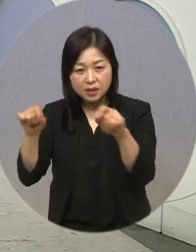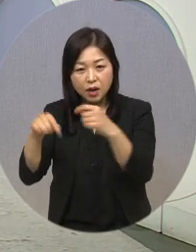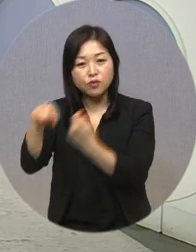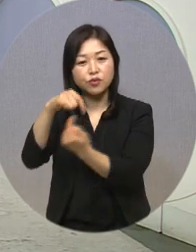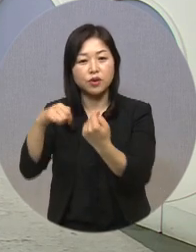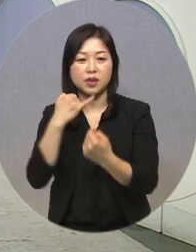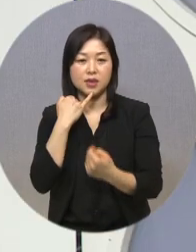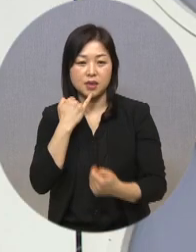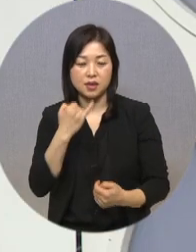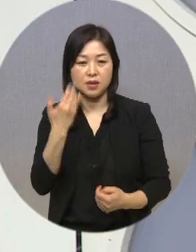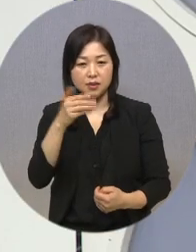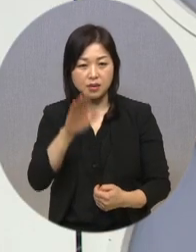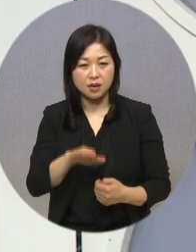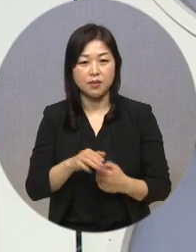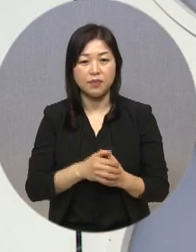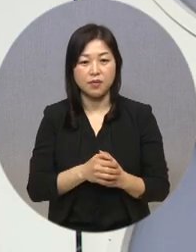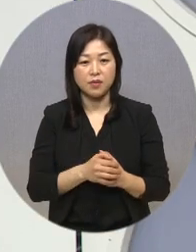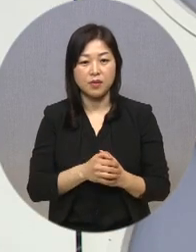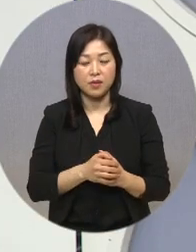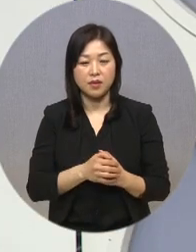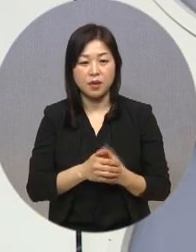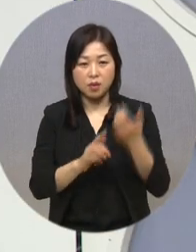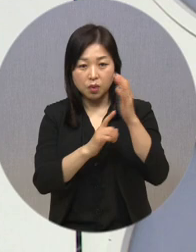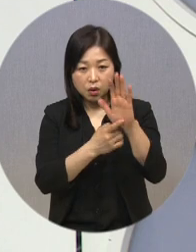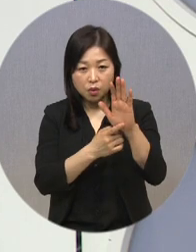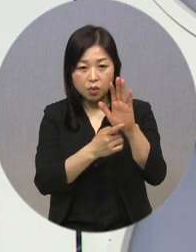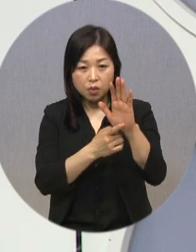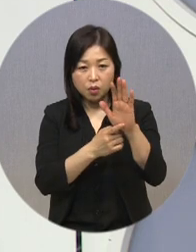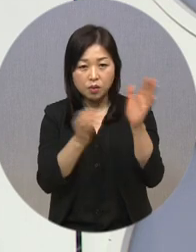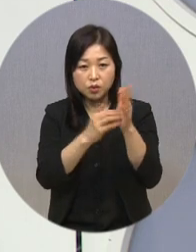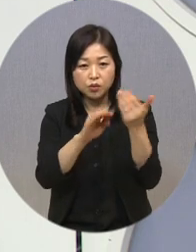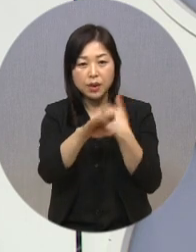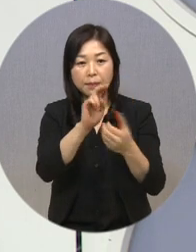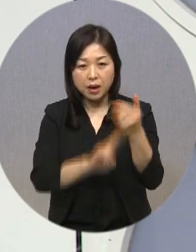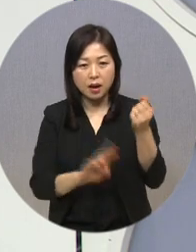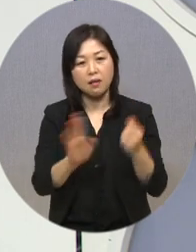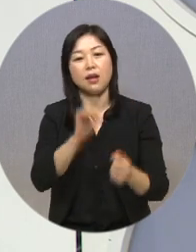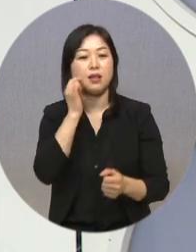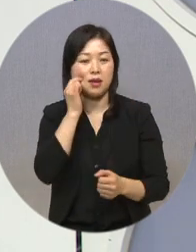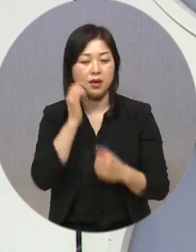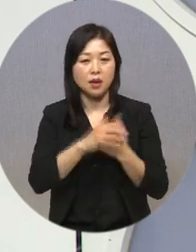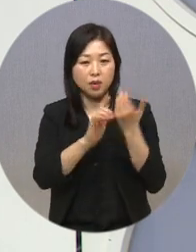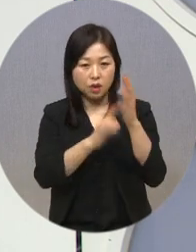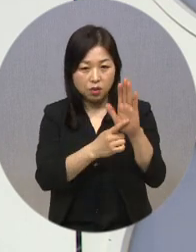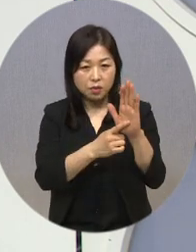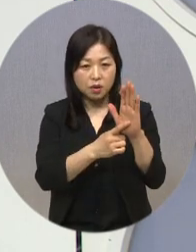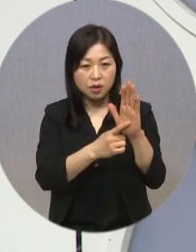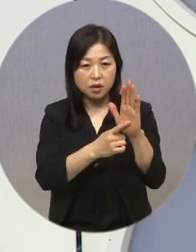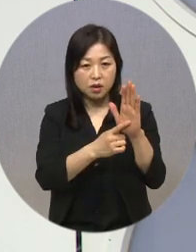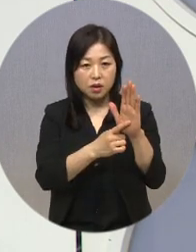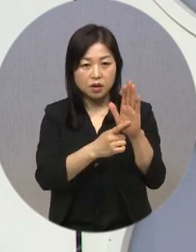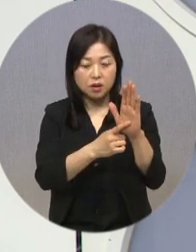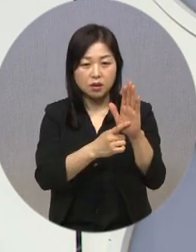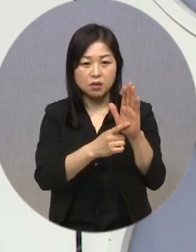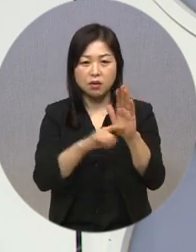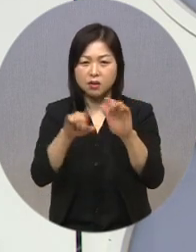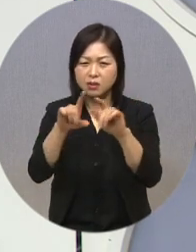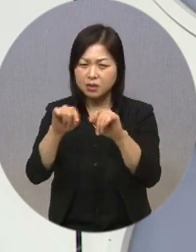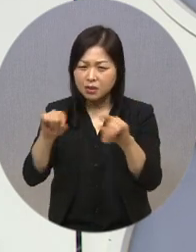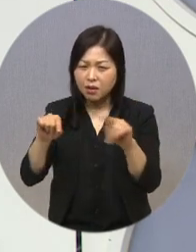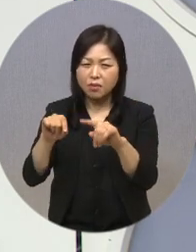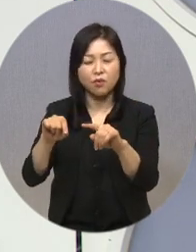합니까? 그러나 컨그레스맨을 팔든지 그러면 안 돼요. 광고에 뭐 컨그레스맨이 한다. 컨그레스맨이 난 식당 하는 건 못